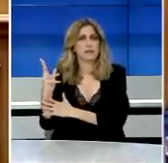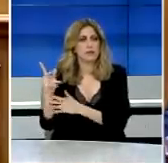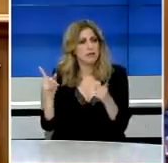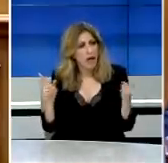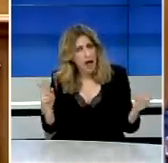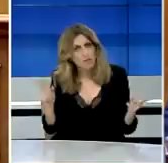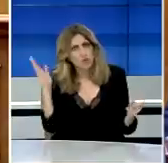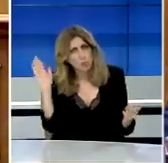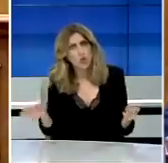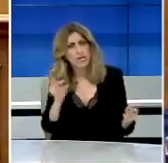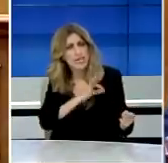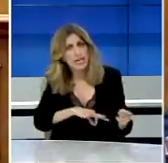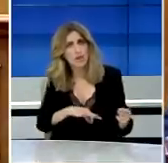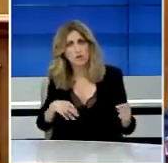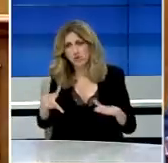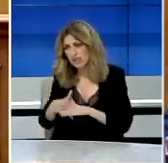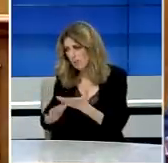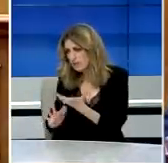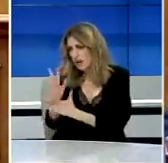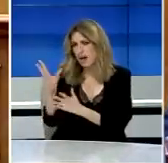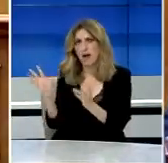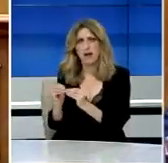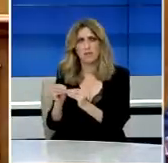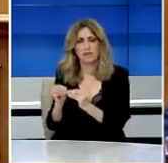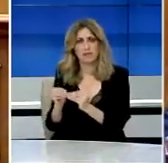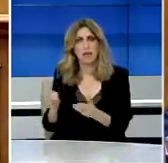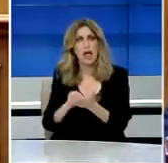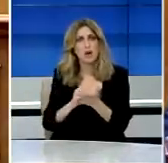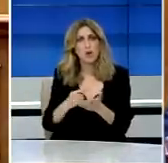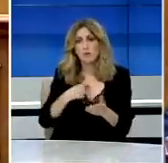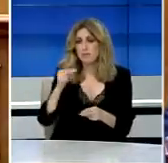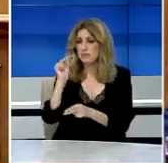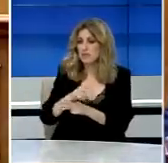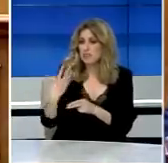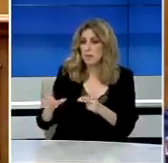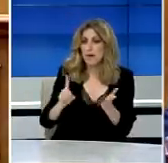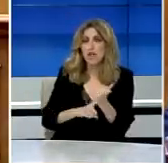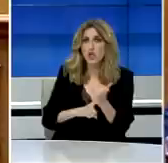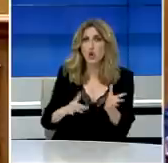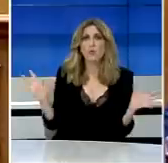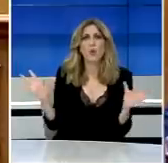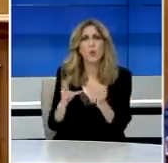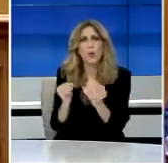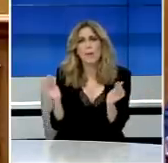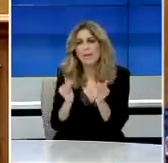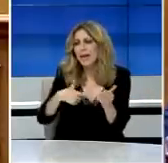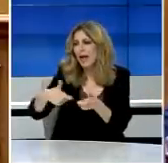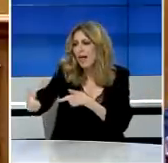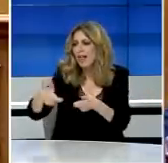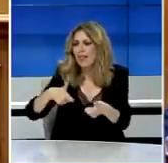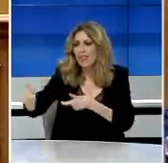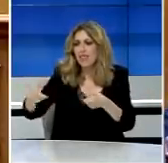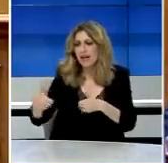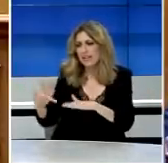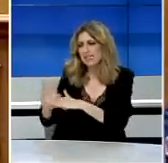τις ευρωεκλογές, μετά γίνανε εθνικές εκλογές και δεν το ψηφίσαμε, ένα νόμο για τις μικροπιστώσεις μέσω της Αναπτυξιακής Τράπεζας. Ώστε μόνο με